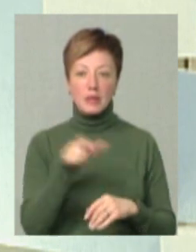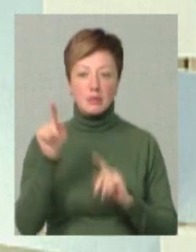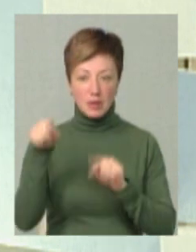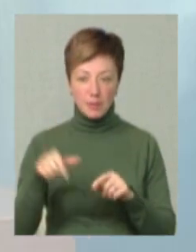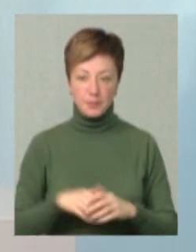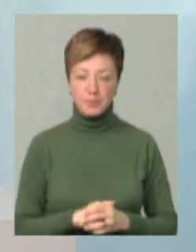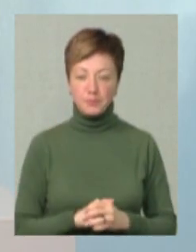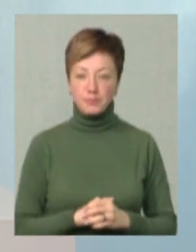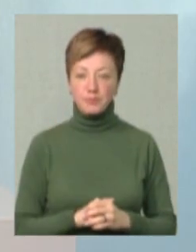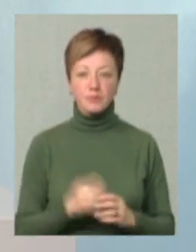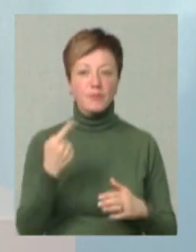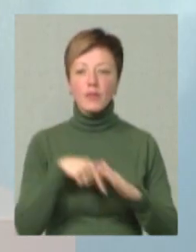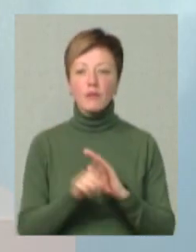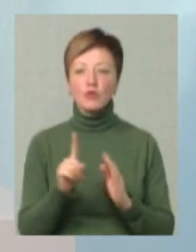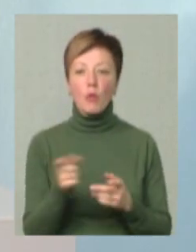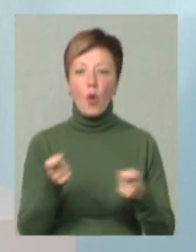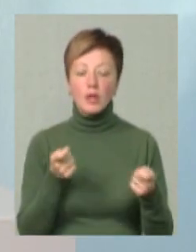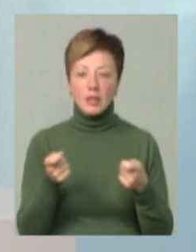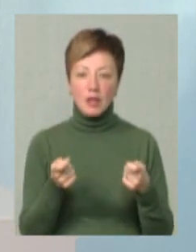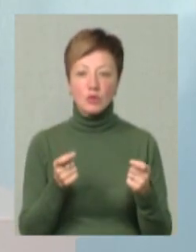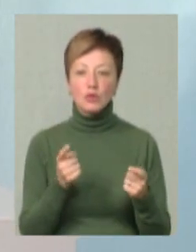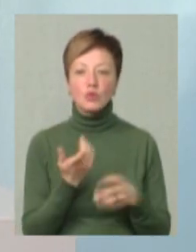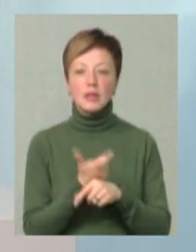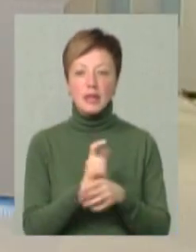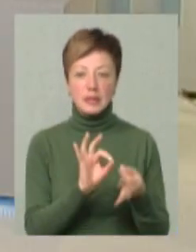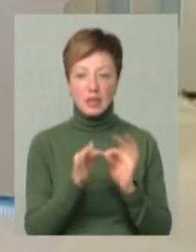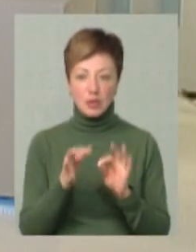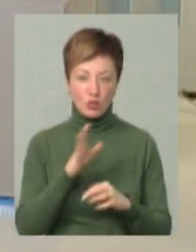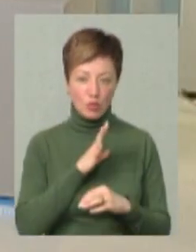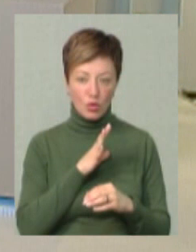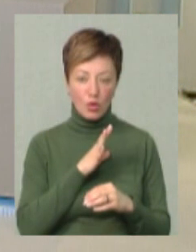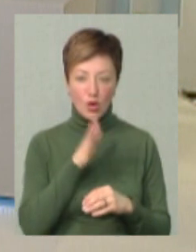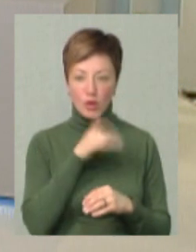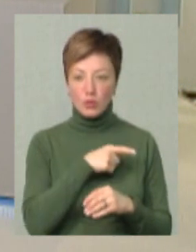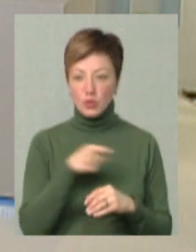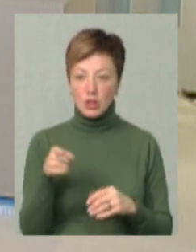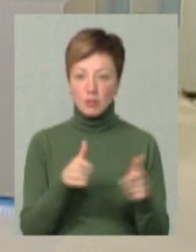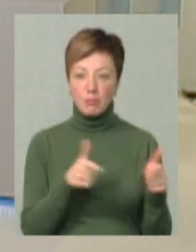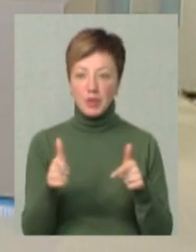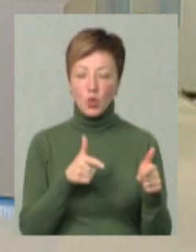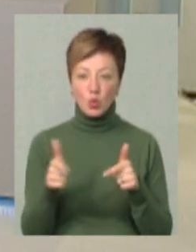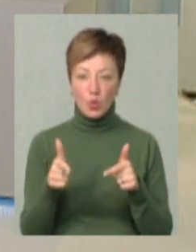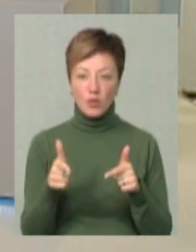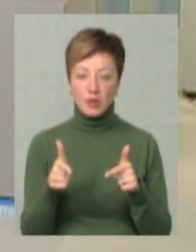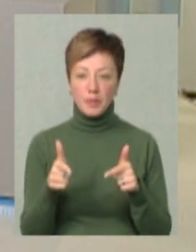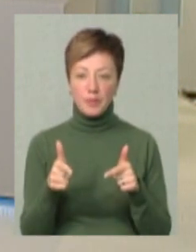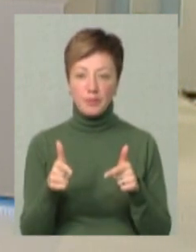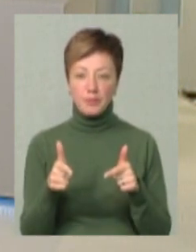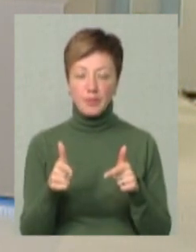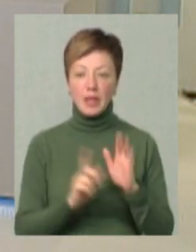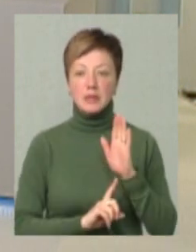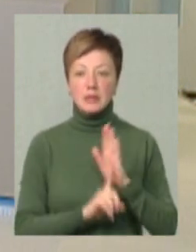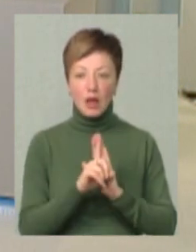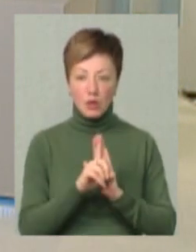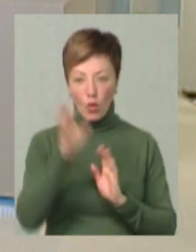там. В чому полягає координація? І що найскладніше було от, під час підготовки